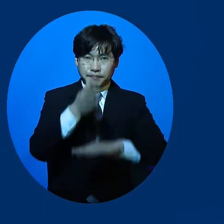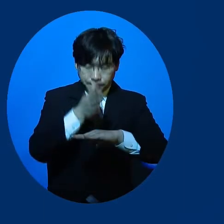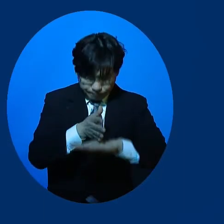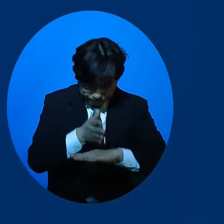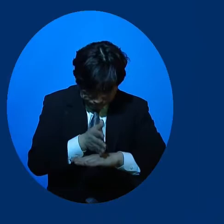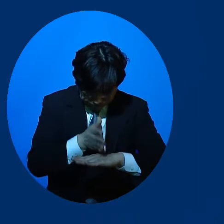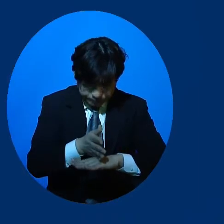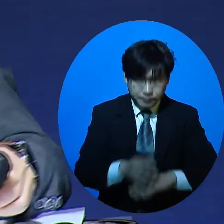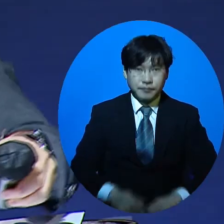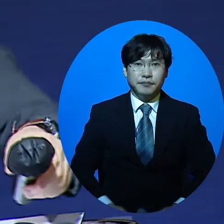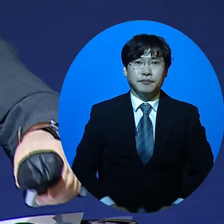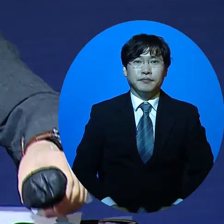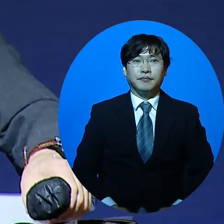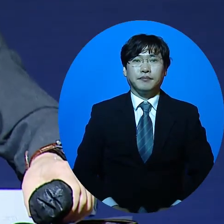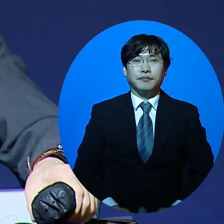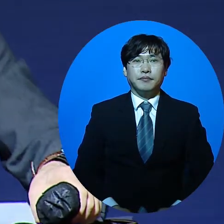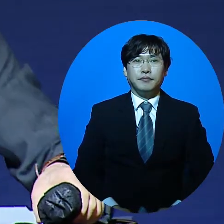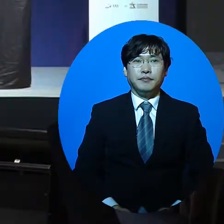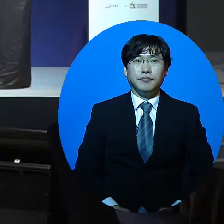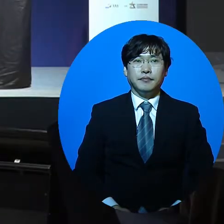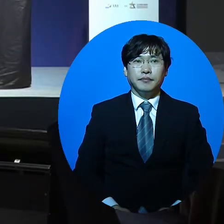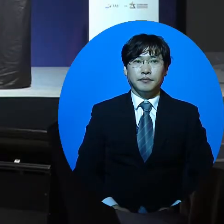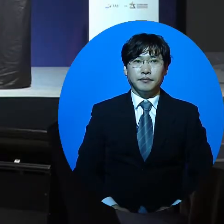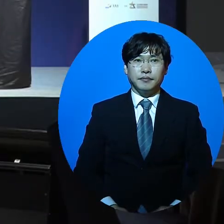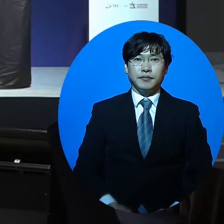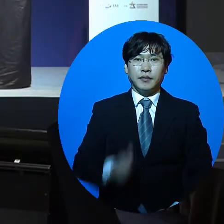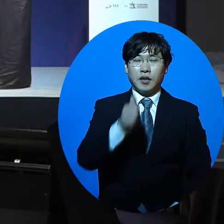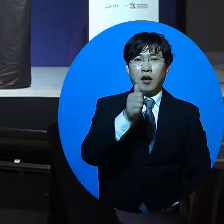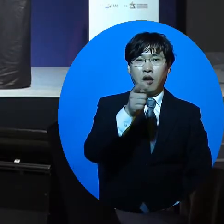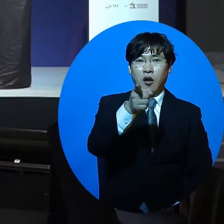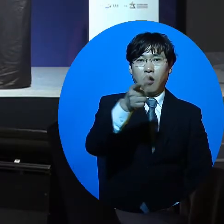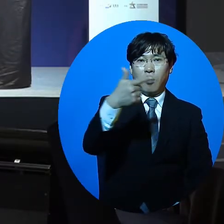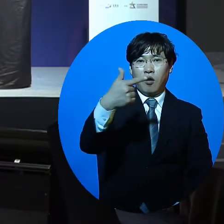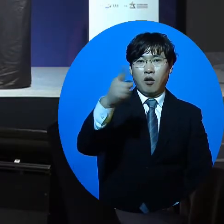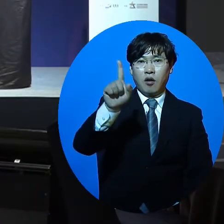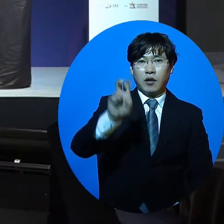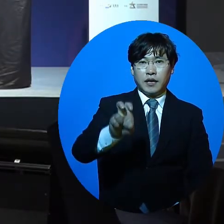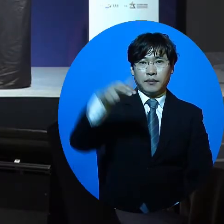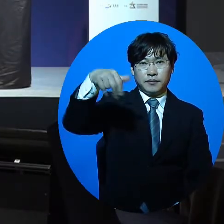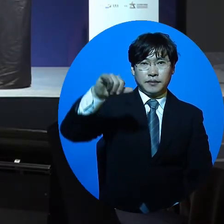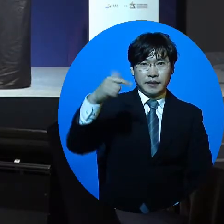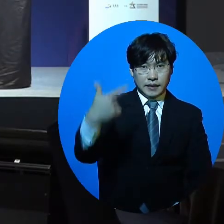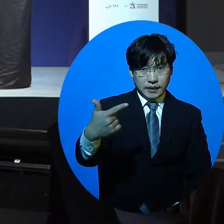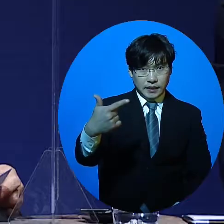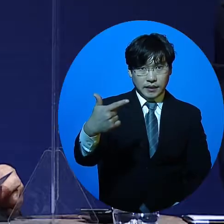고맙습니다. 네, 우리 허남진 장학관님의 토론 잘 들었습니다.